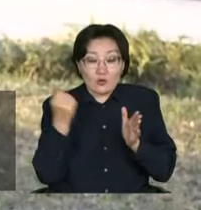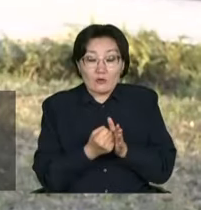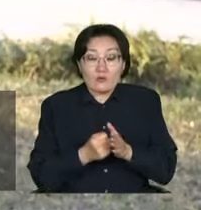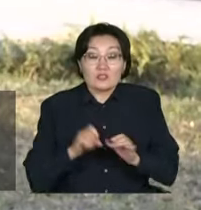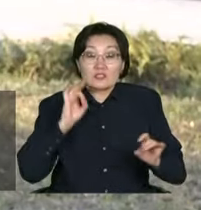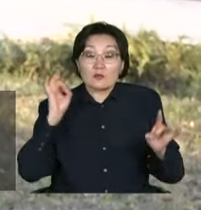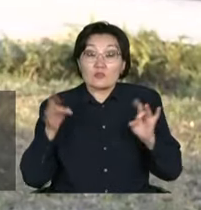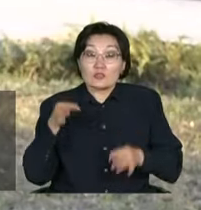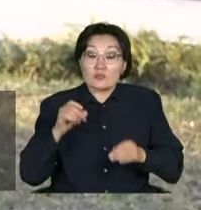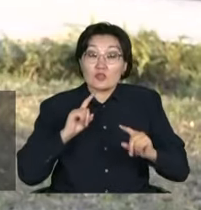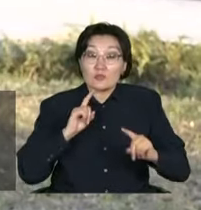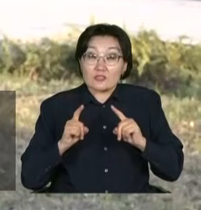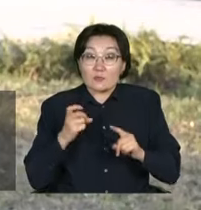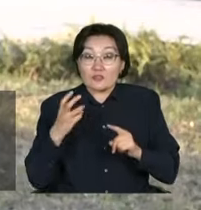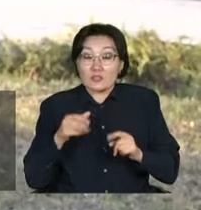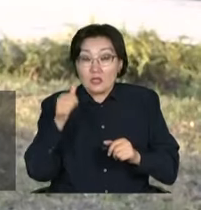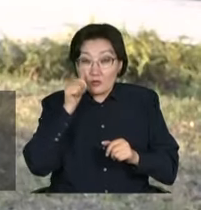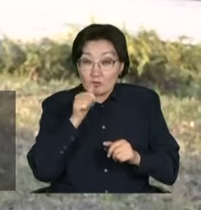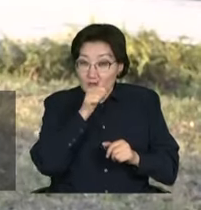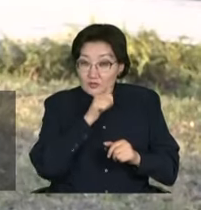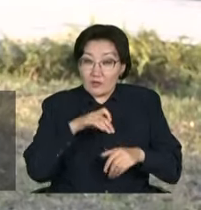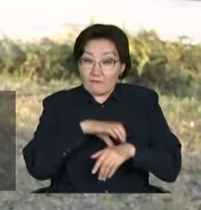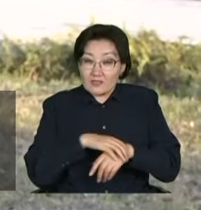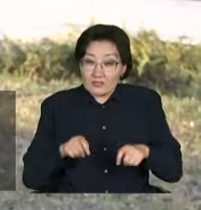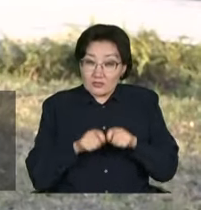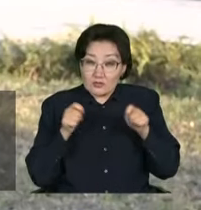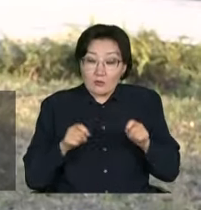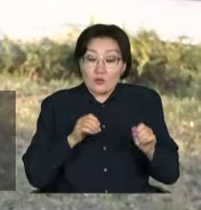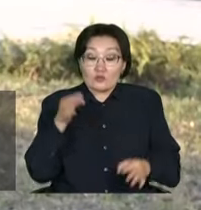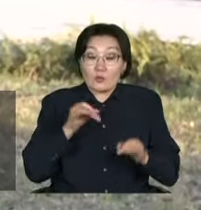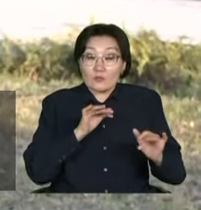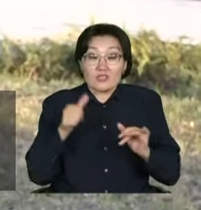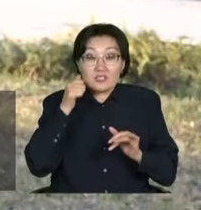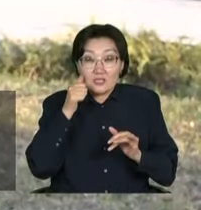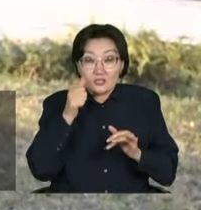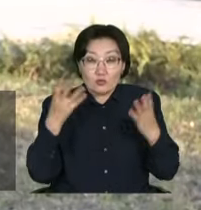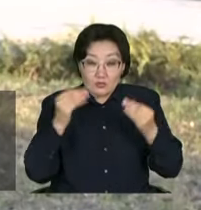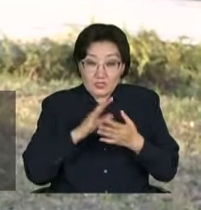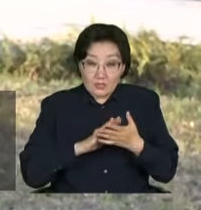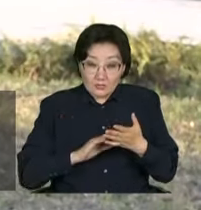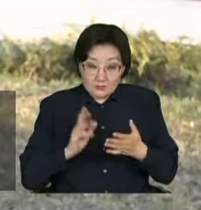атышулы отырыста бүгінде біраз құпияның беті ашылды. Сот процесі ертеңге